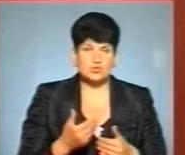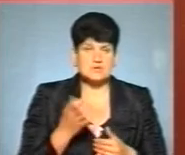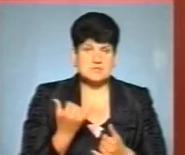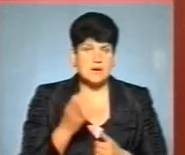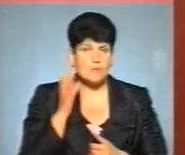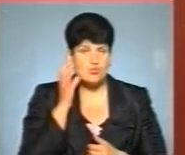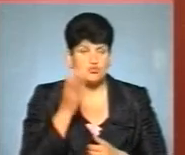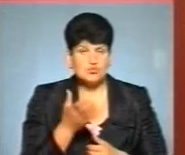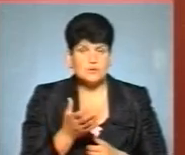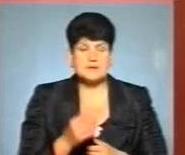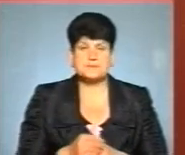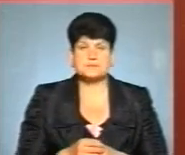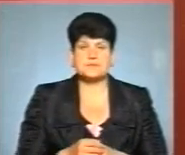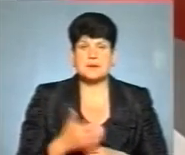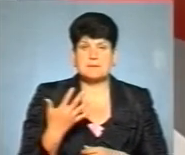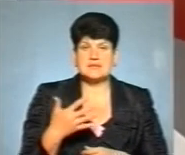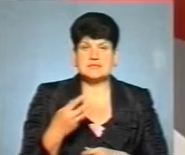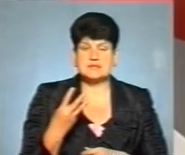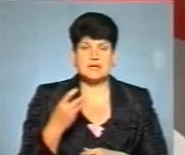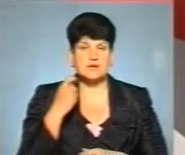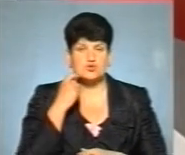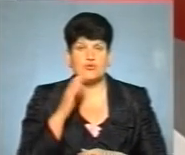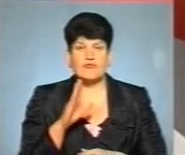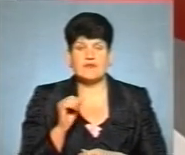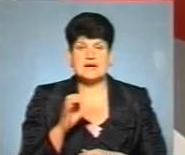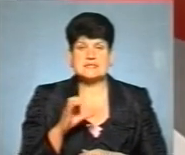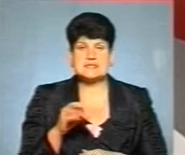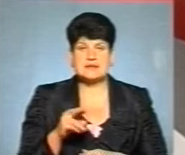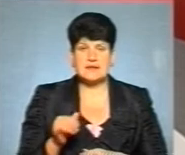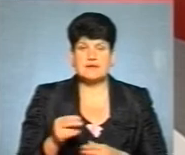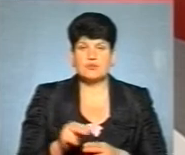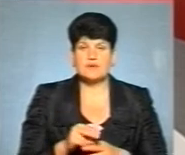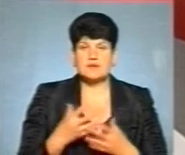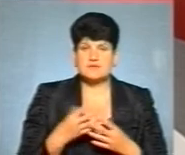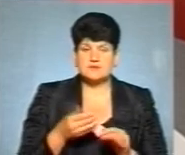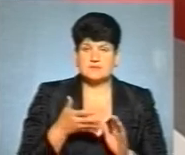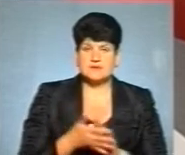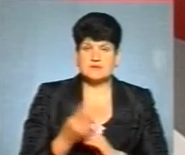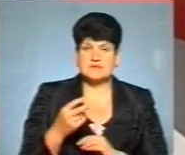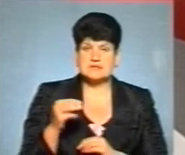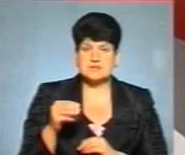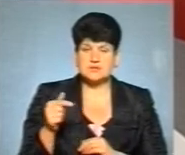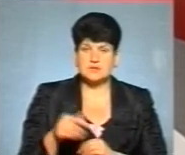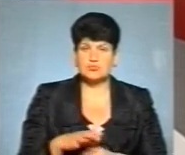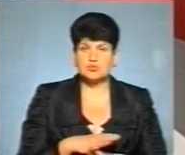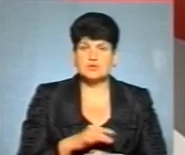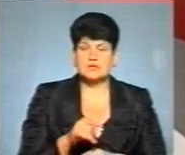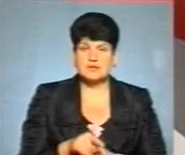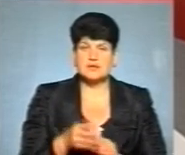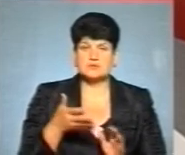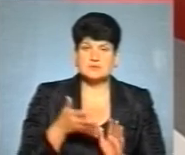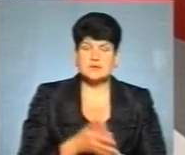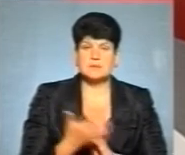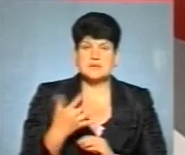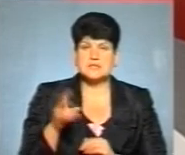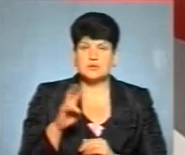послухати, я зацитую, 53-річному Василеві лікування вже обійшлося в 20 тисяч гривень. Бувало таке, що йшло по 50